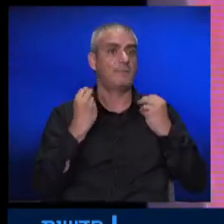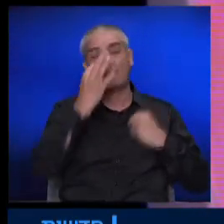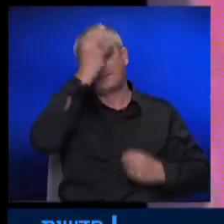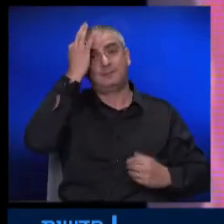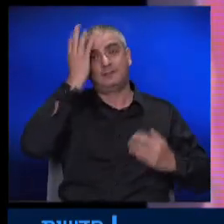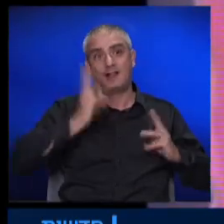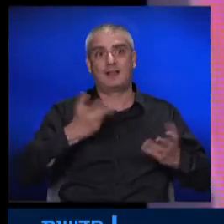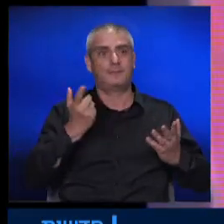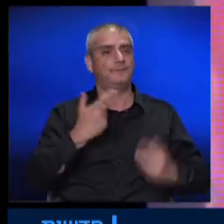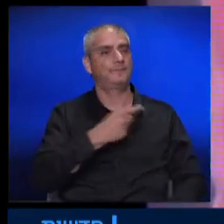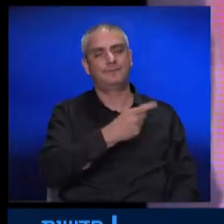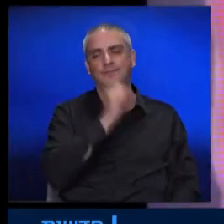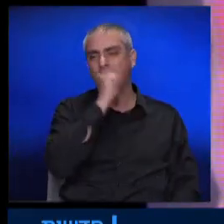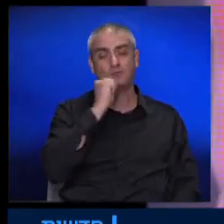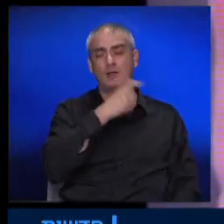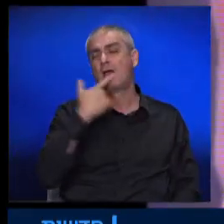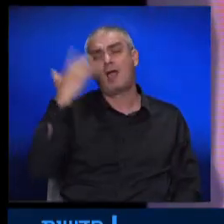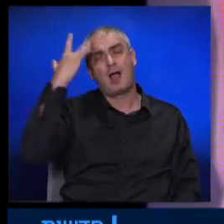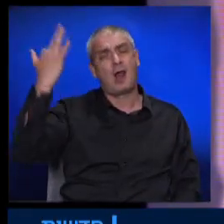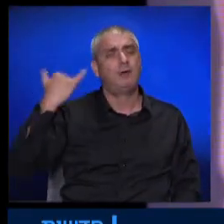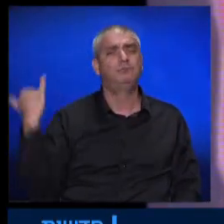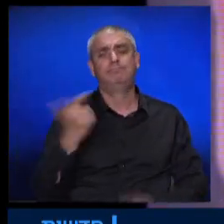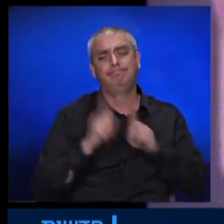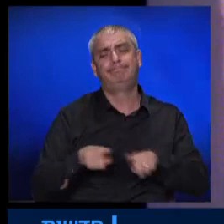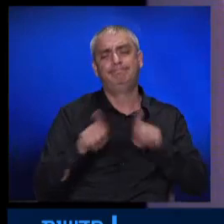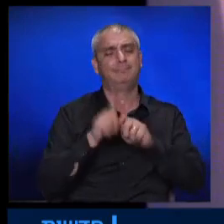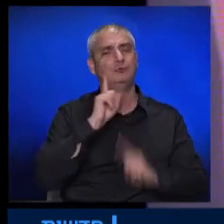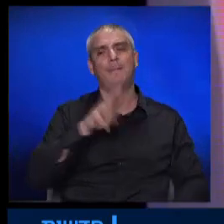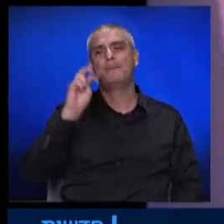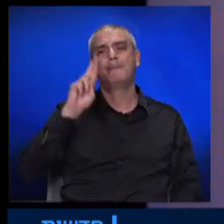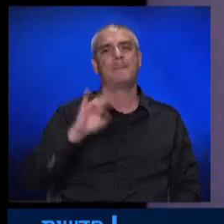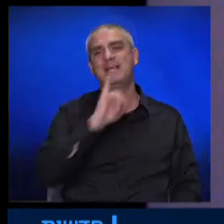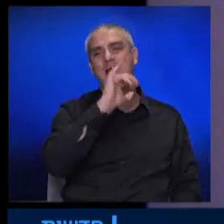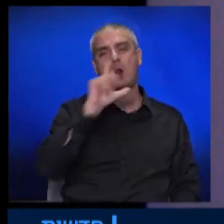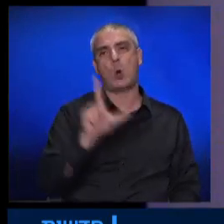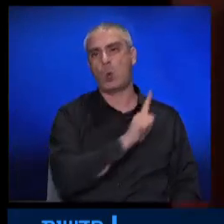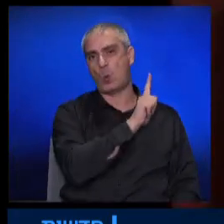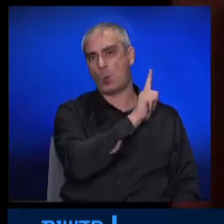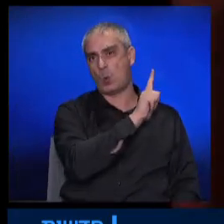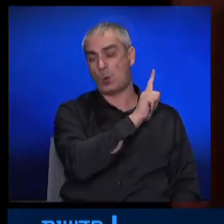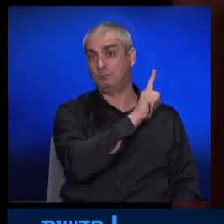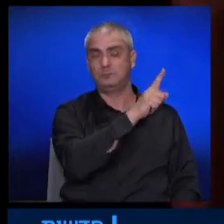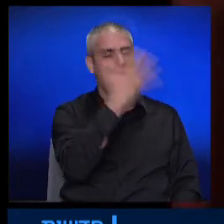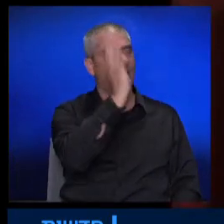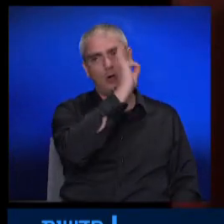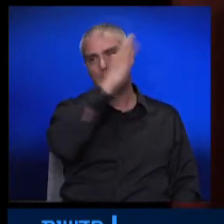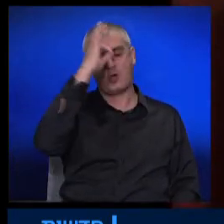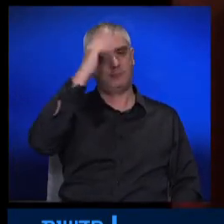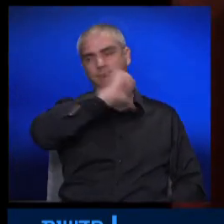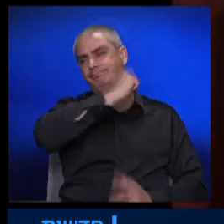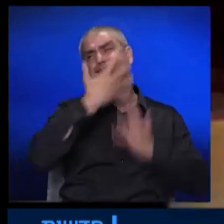אותו חלום, חלום בשם מרילו. צביקה פיק היה כוכב הפופ הכי גדול שידעה